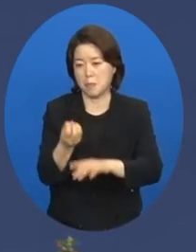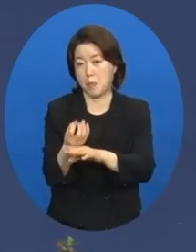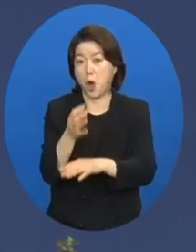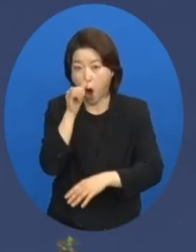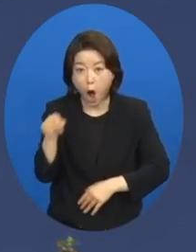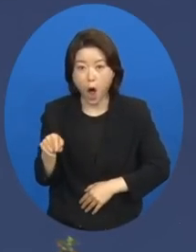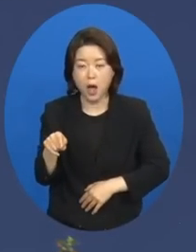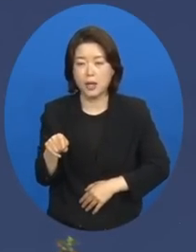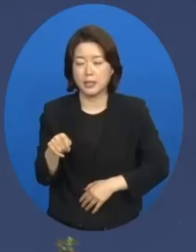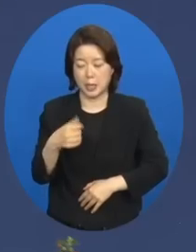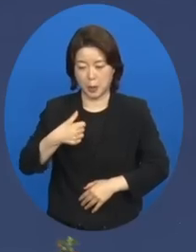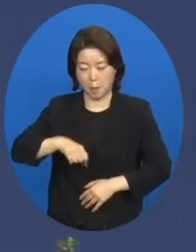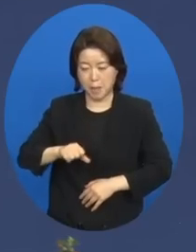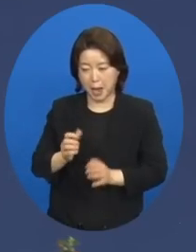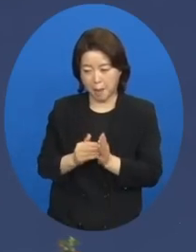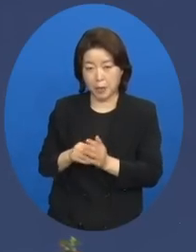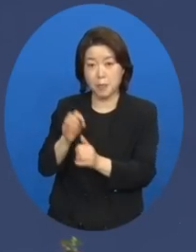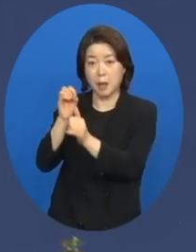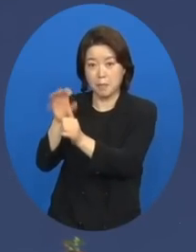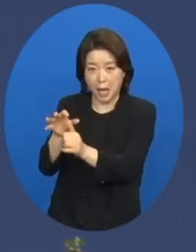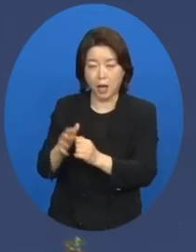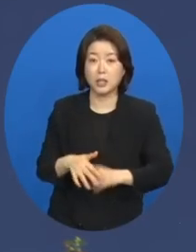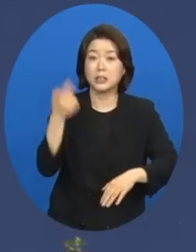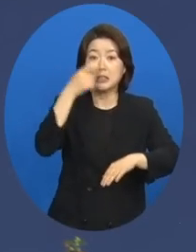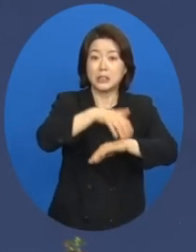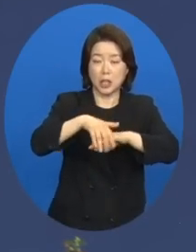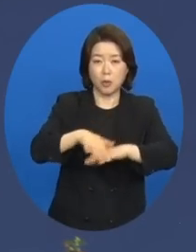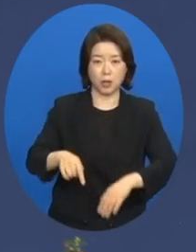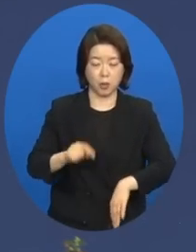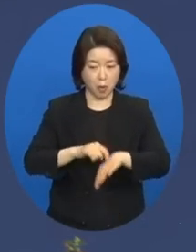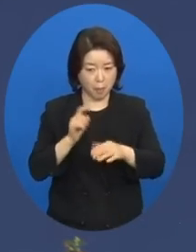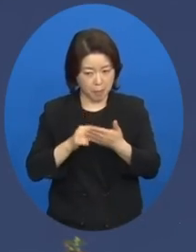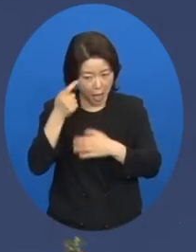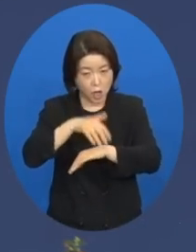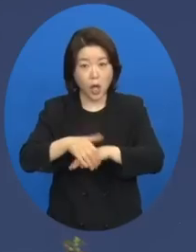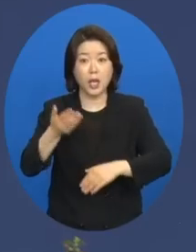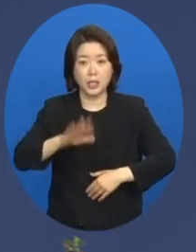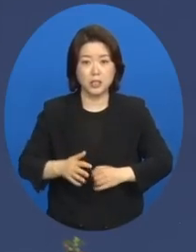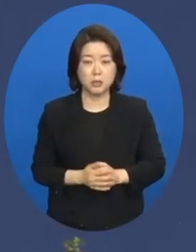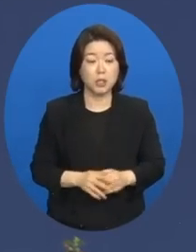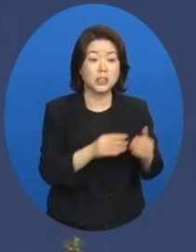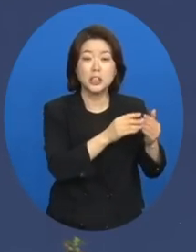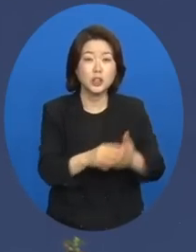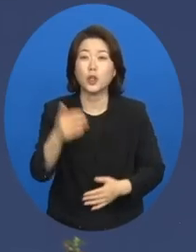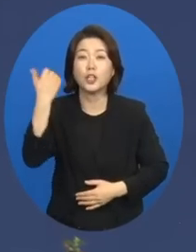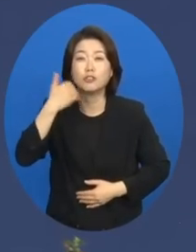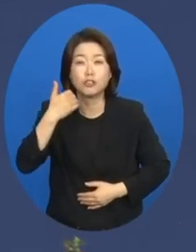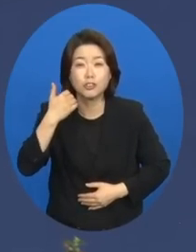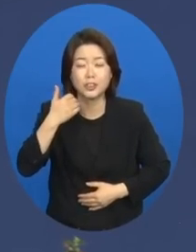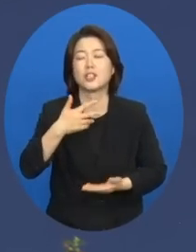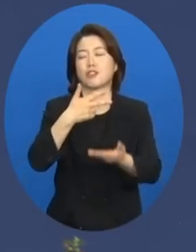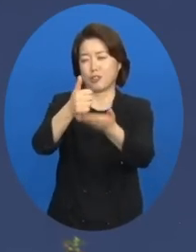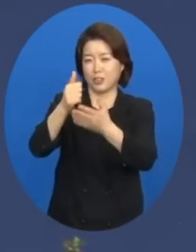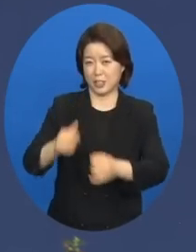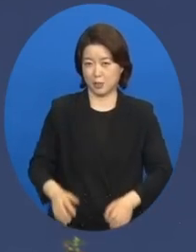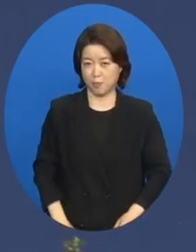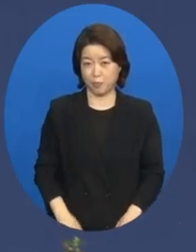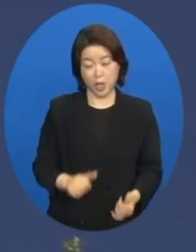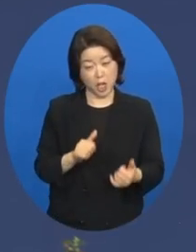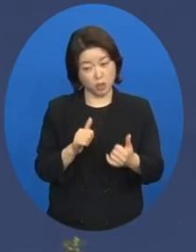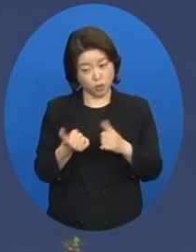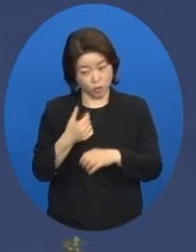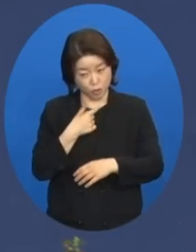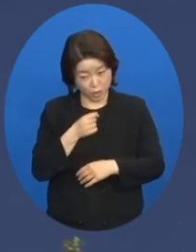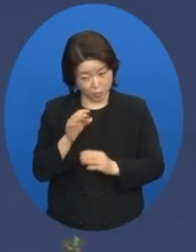식으로 이렇게 하려고 계획을 했는데 마음으로는 계획을 해도 그 걸음을 인도하시는 건 주님이잖아. 죽고 싶을 때 죽고